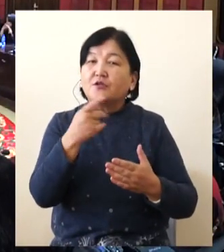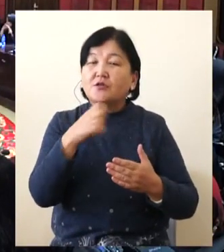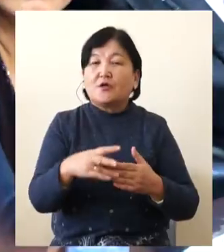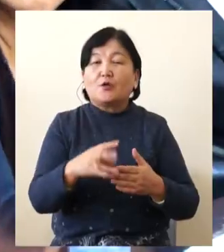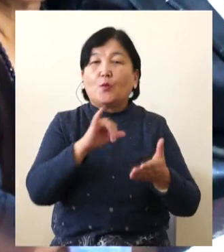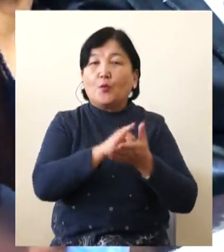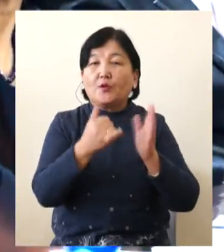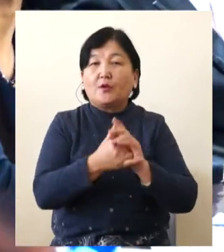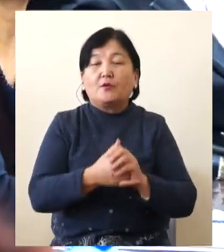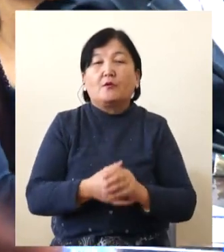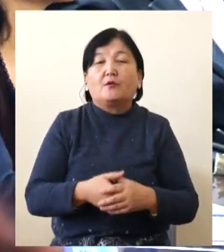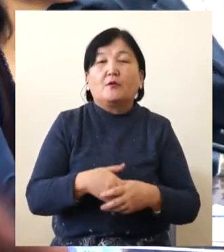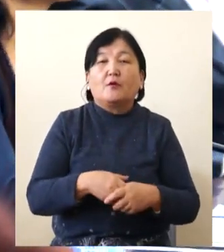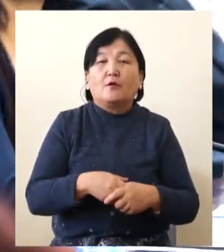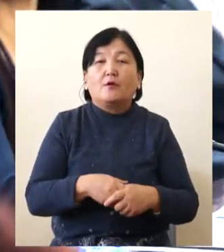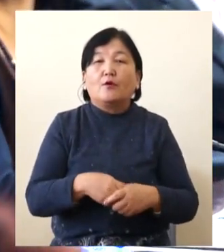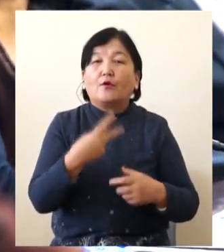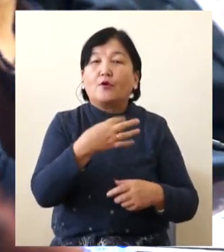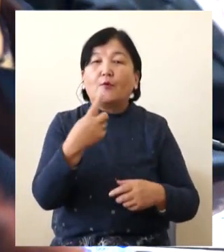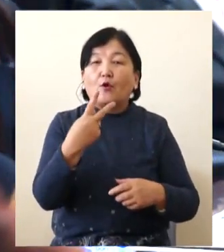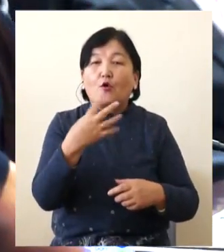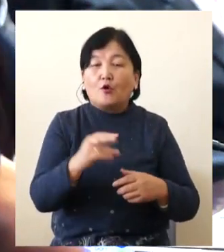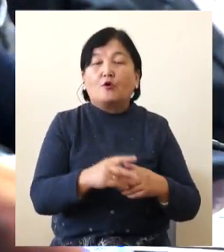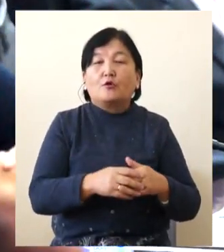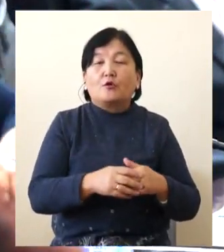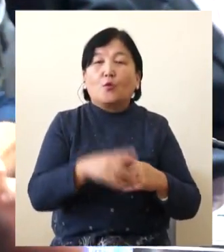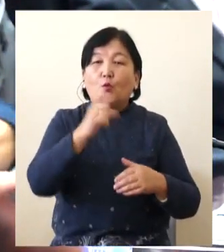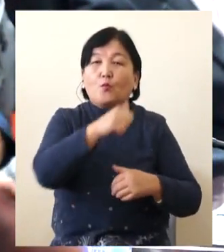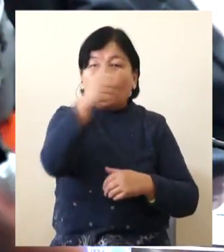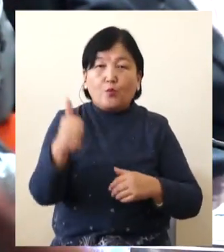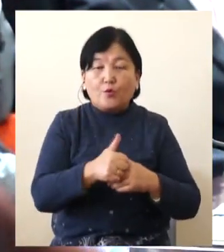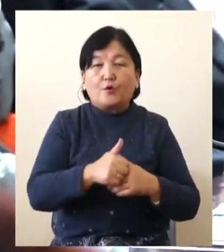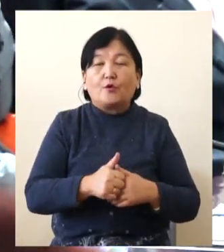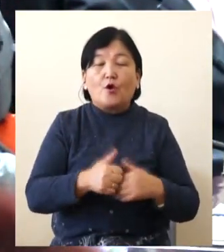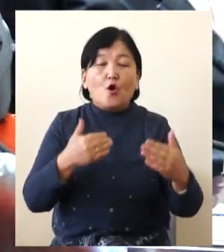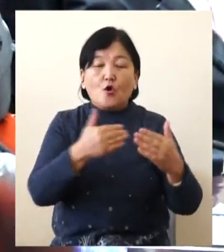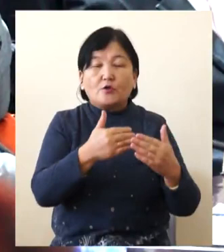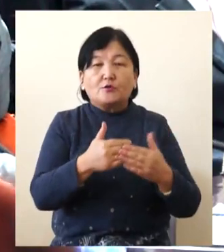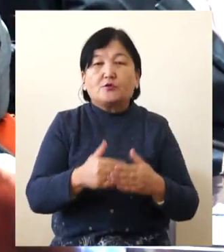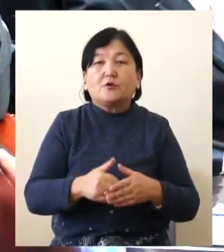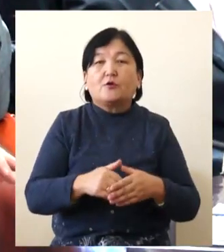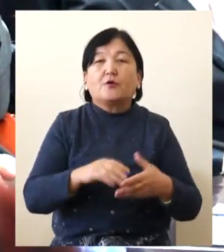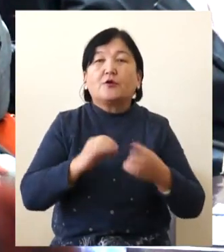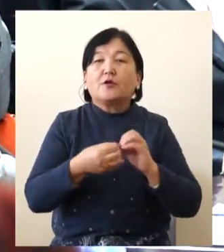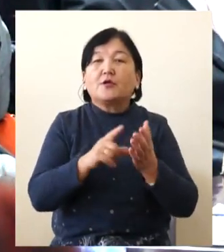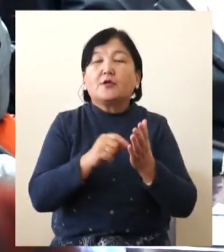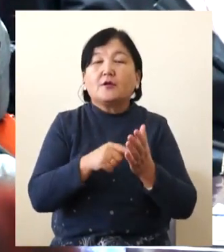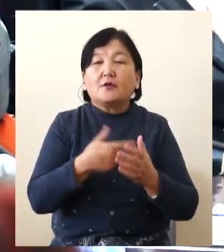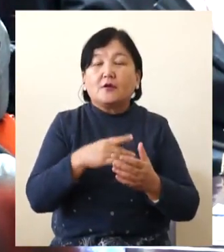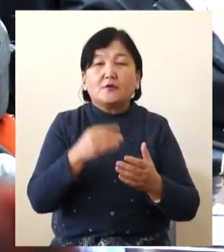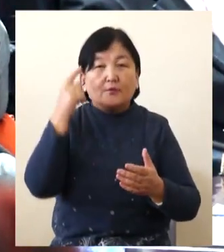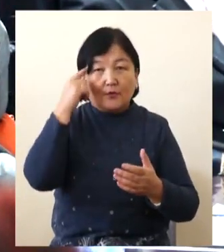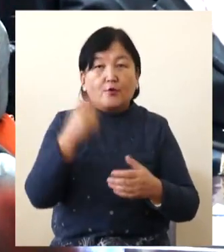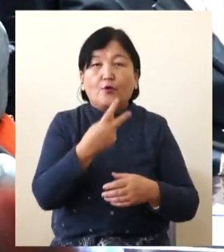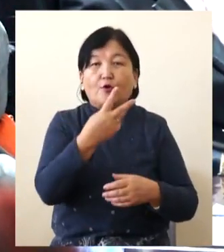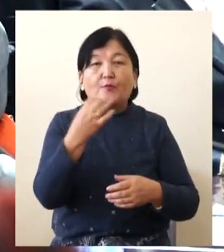жинхэнэ эсэжүүлэг юу болоод байгаа бол одоо 2020 оноос эхлээд хүнд болгон бол сайн нэг ойлгохгүй магадгүй тийм илүү бол хүнд тайлбар